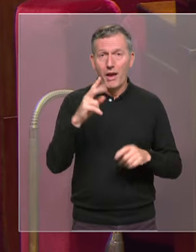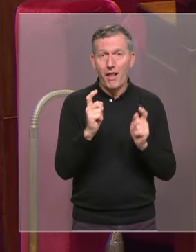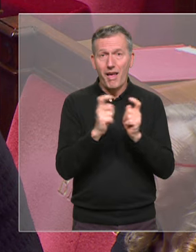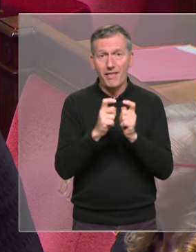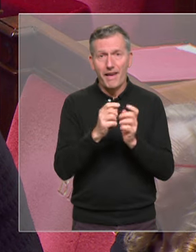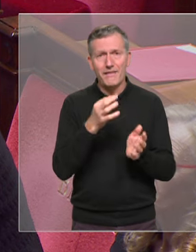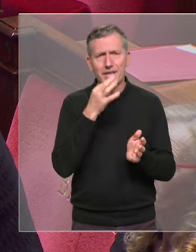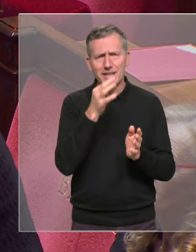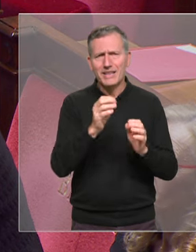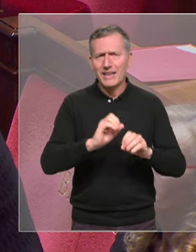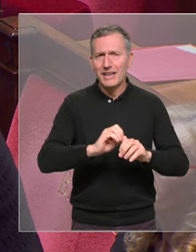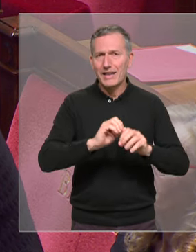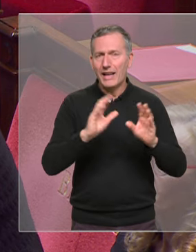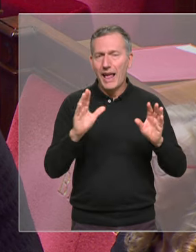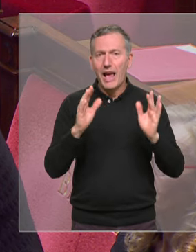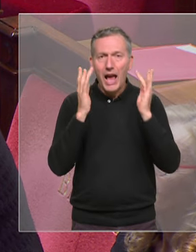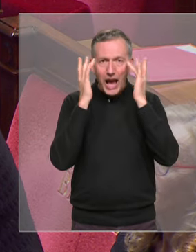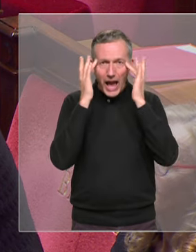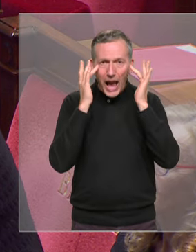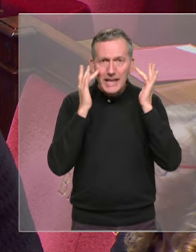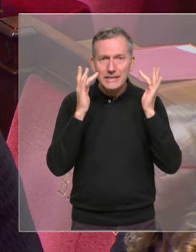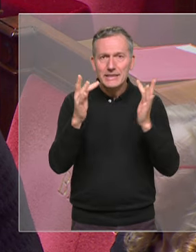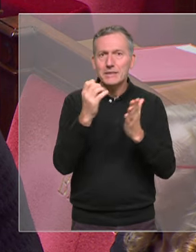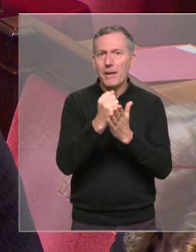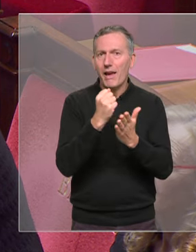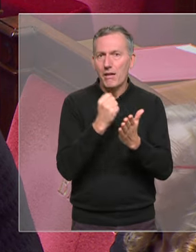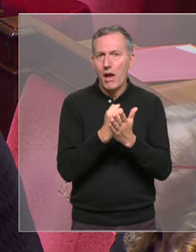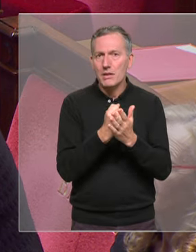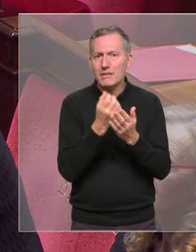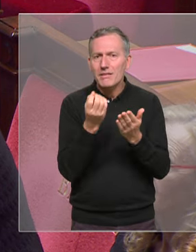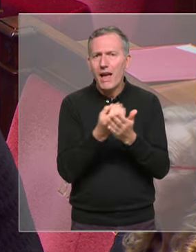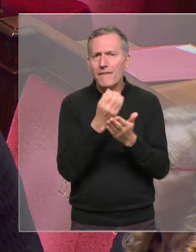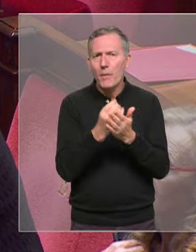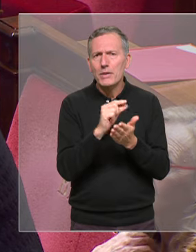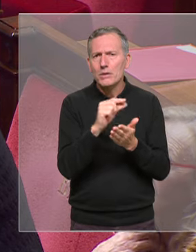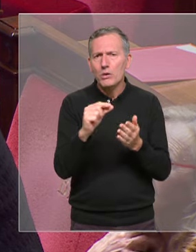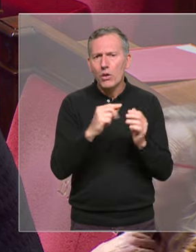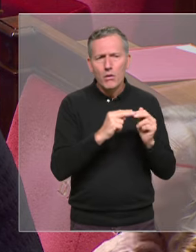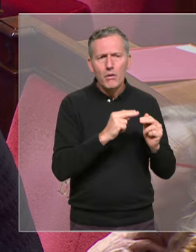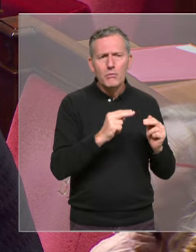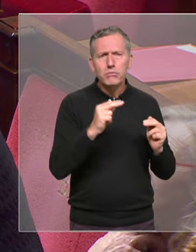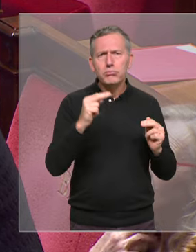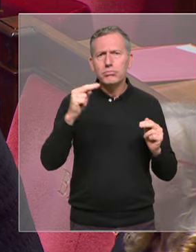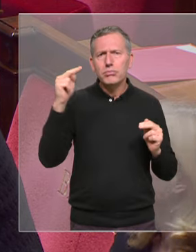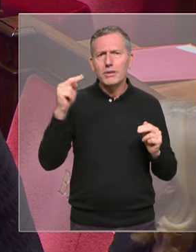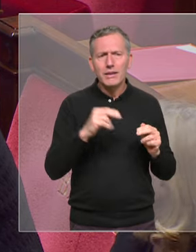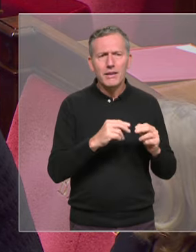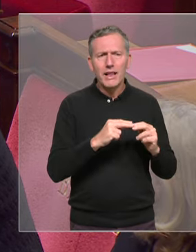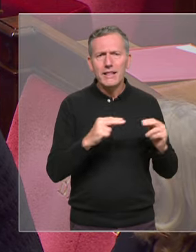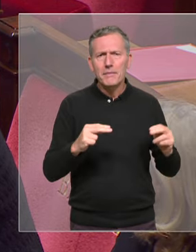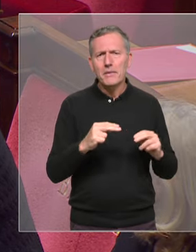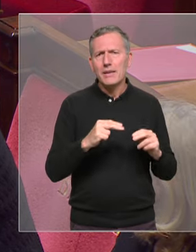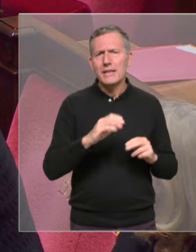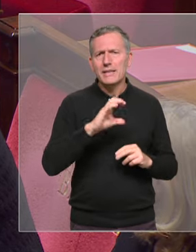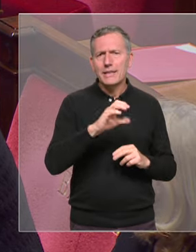clair. On parle d'une expérimentation sur des données. Vous connaissez la classification classifiée de type C1.